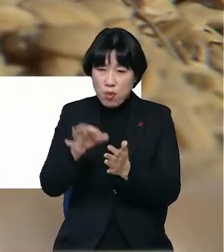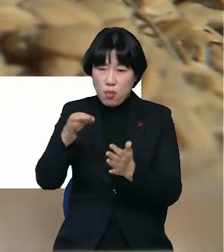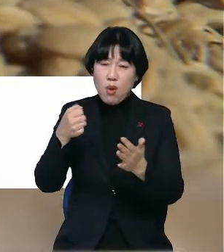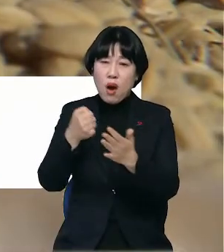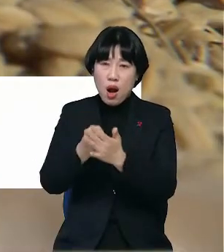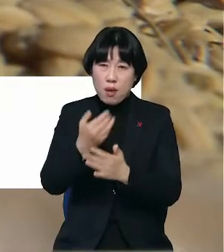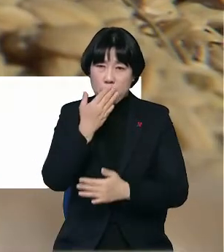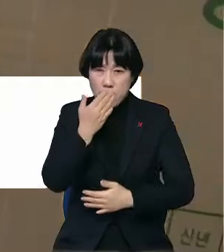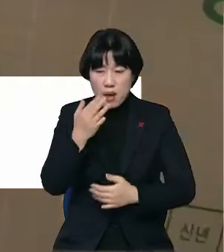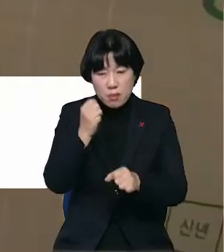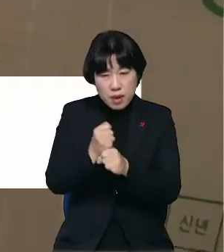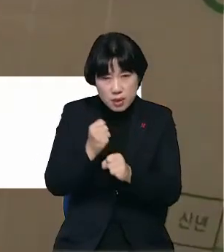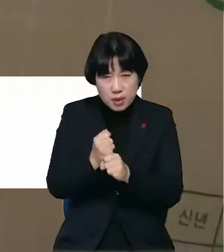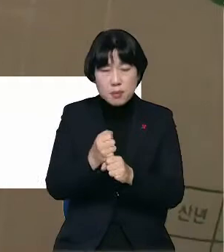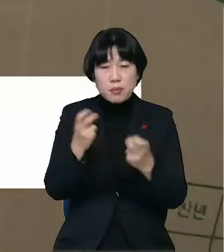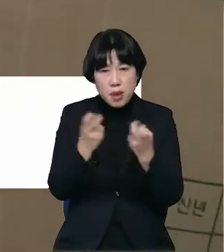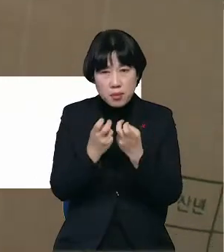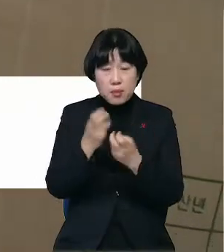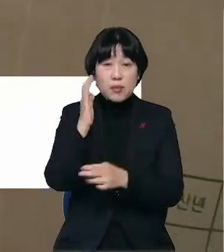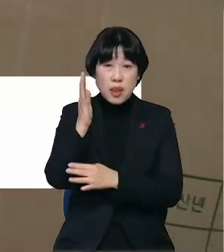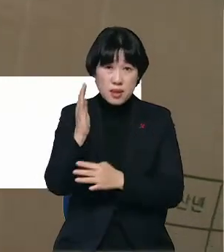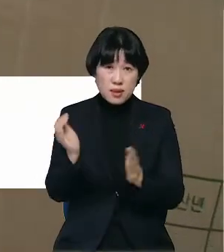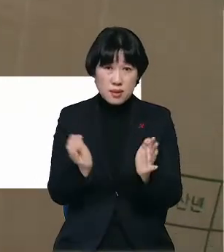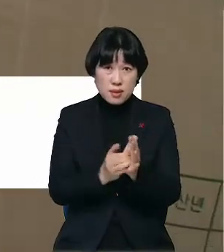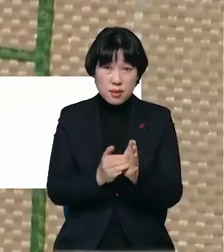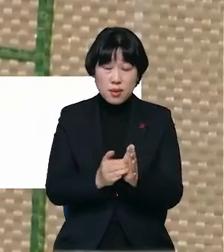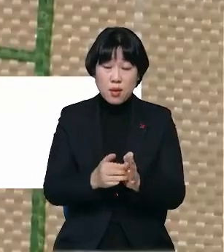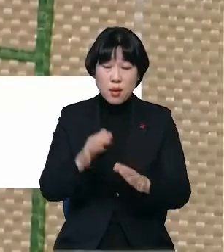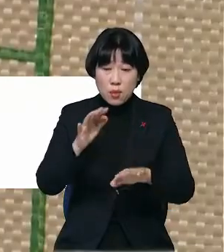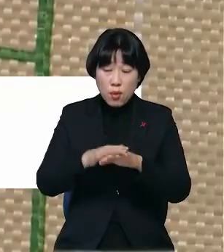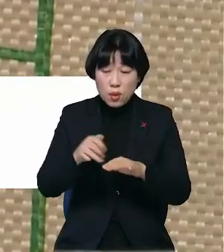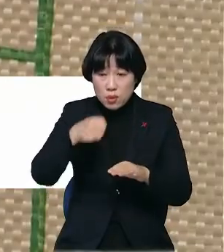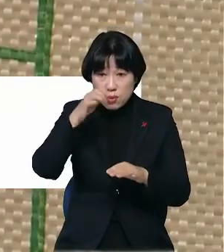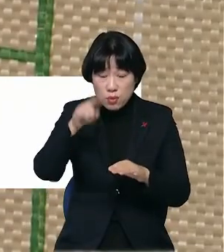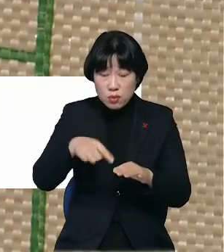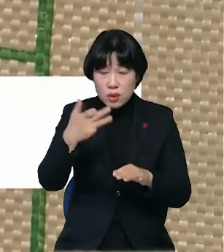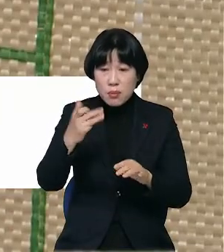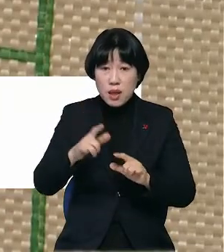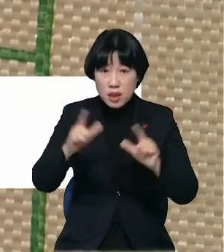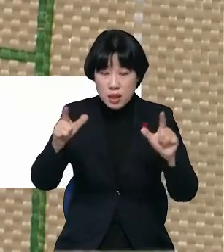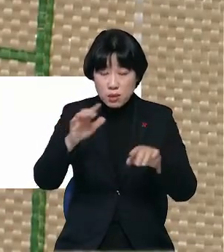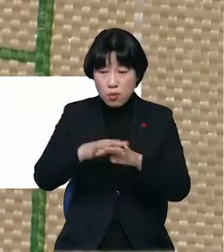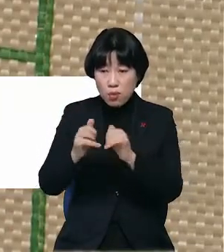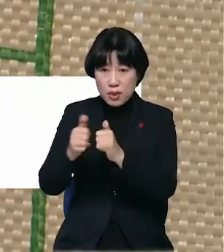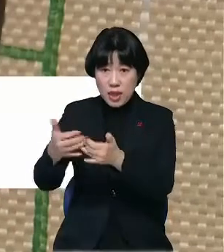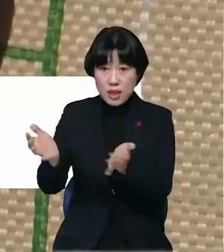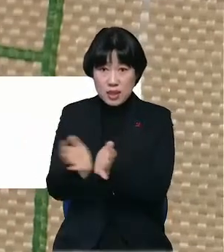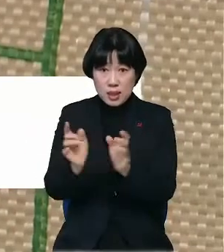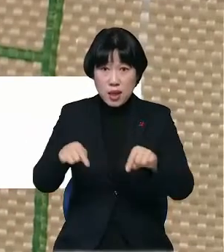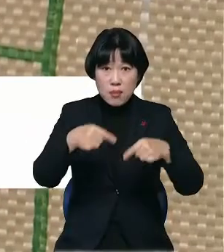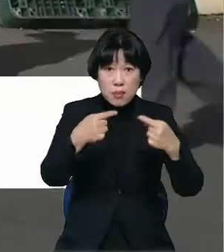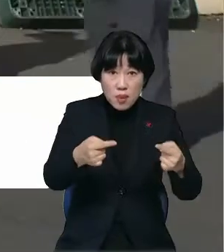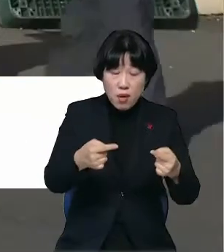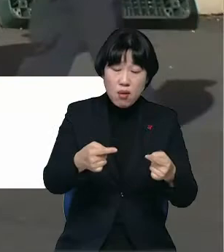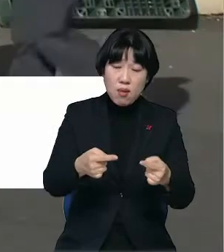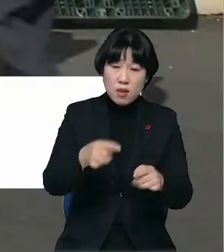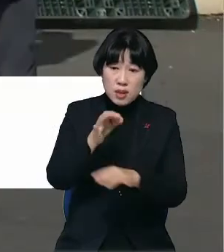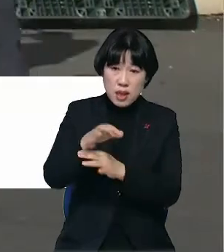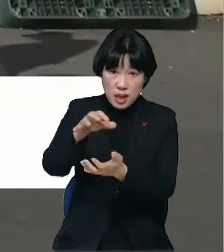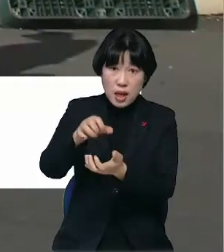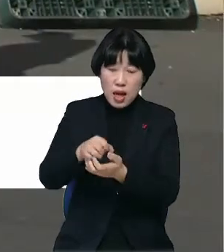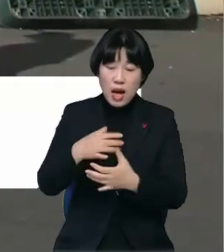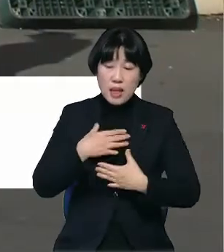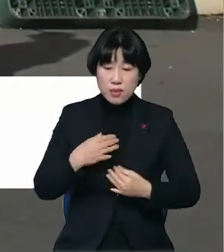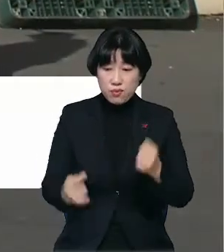있도록 해야 한다고 강조했습니다 농식품부는 오는 18일 농민 단체가 참여하는 수급안정 b